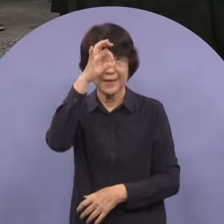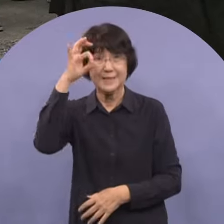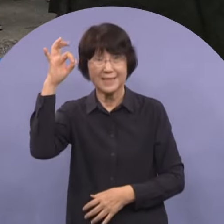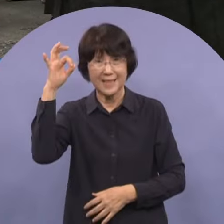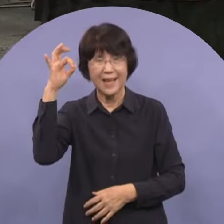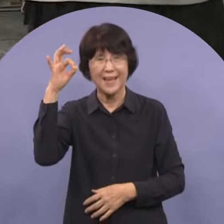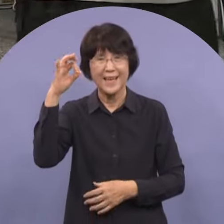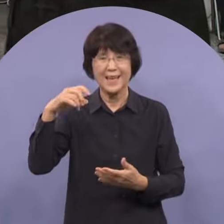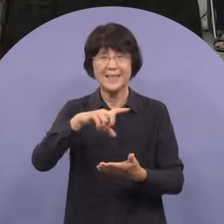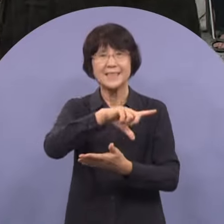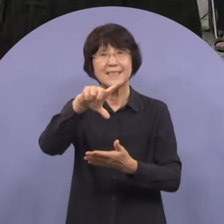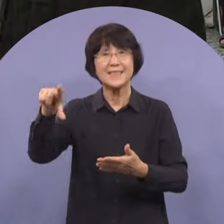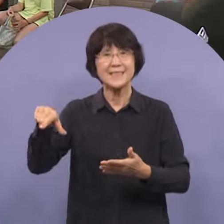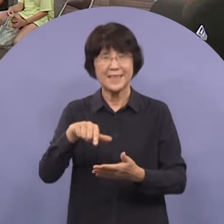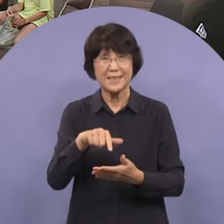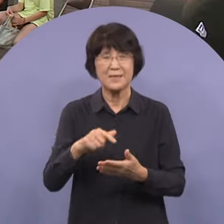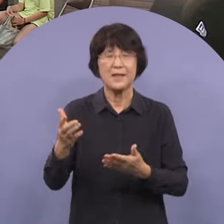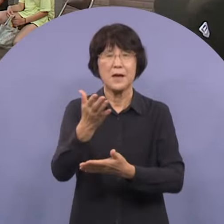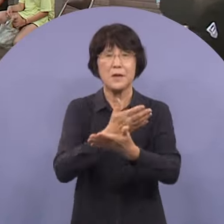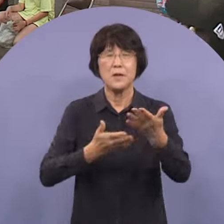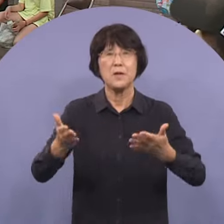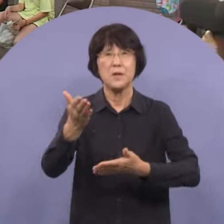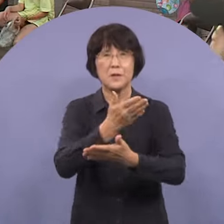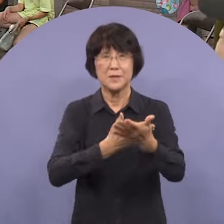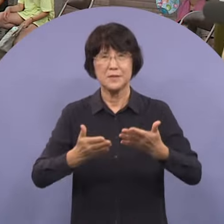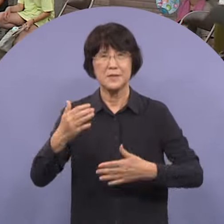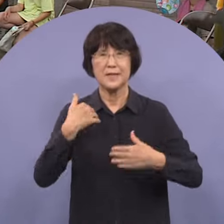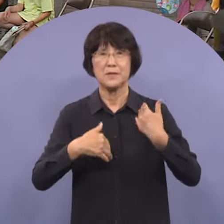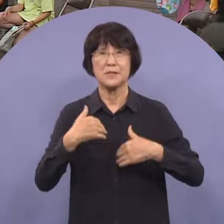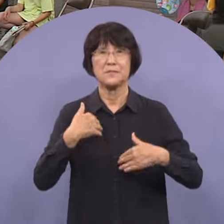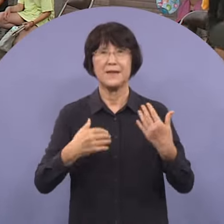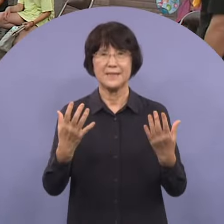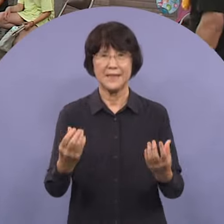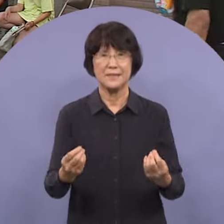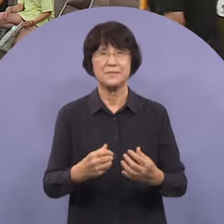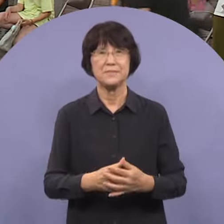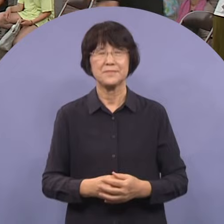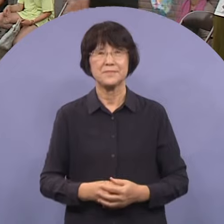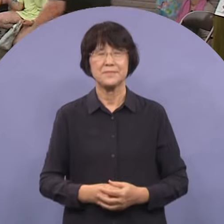夏のイベントを通して交流を楽しんでいました。